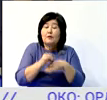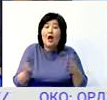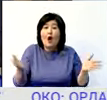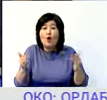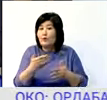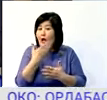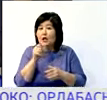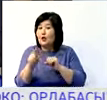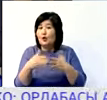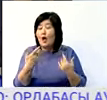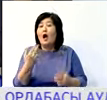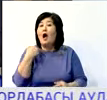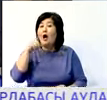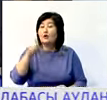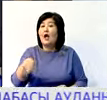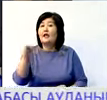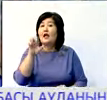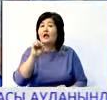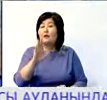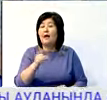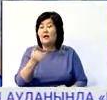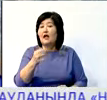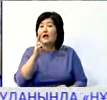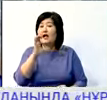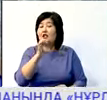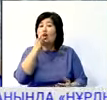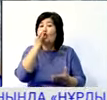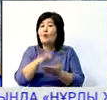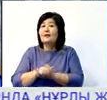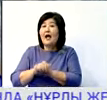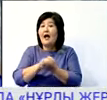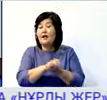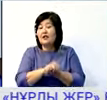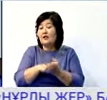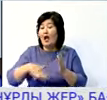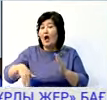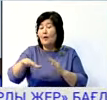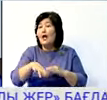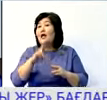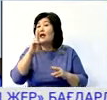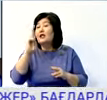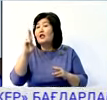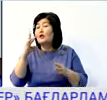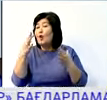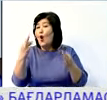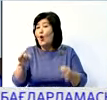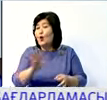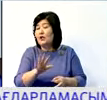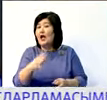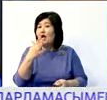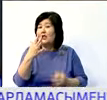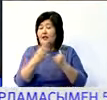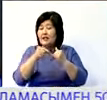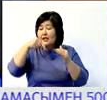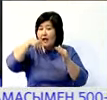есептемеймін. Ал сотталушы Дәрбаев КАИ сервис жауапкершілігі шектеулі серіктестігінің аумағында ешкімнің рұқсатынсыз 5